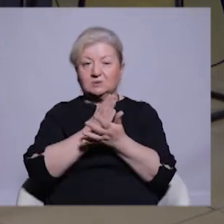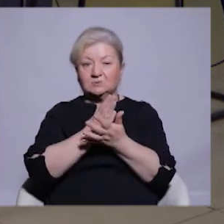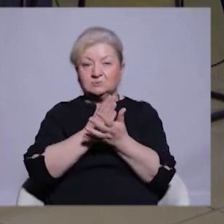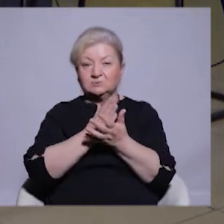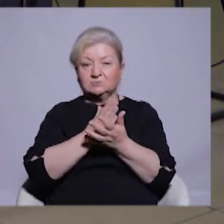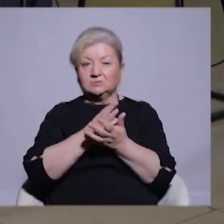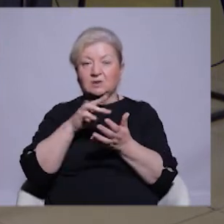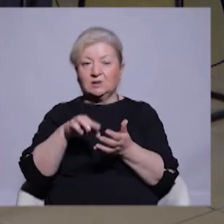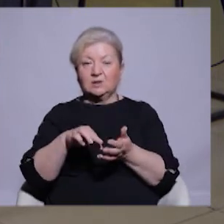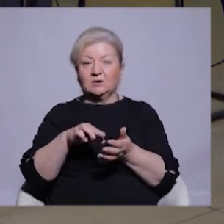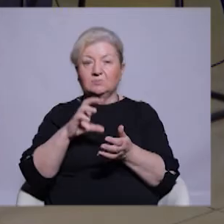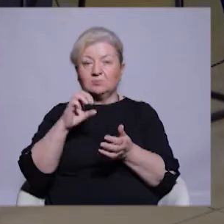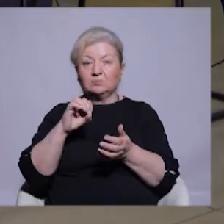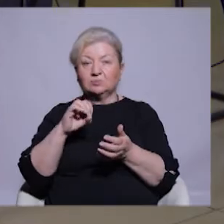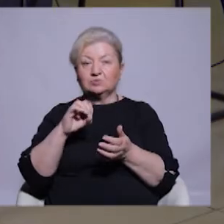არის